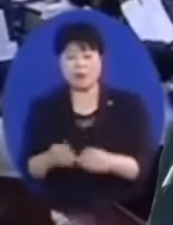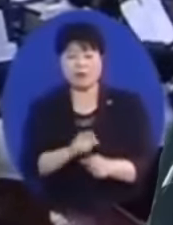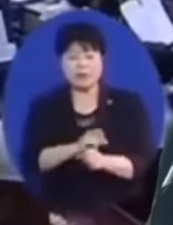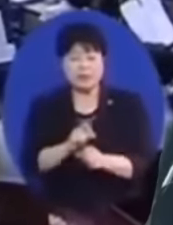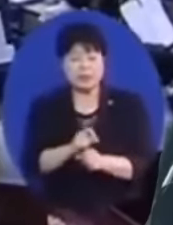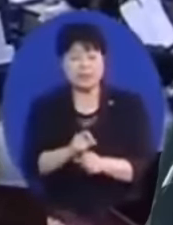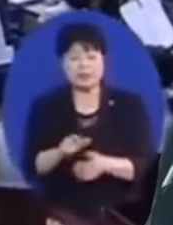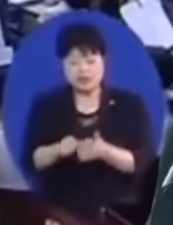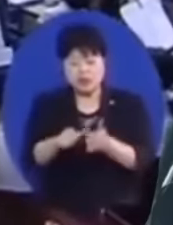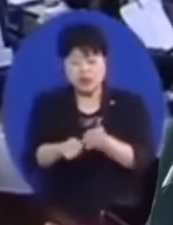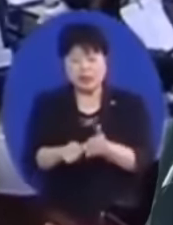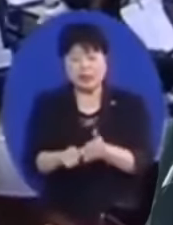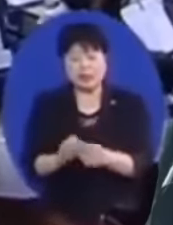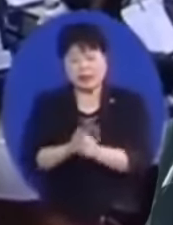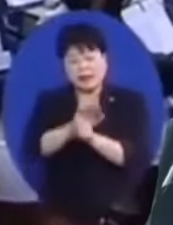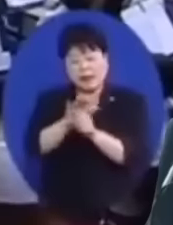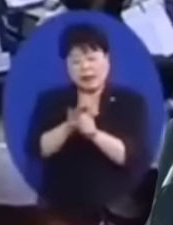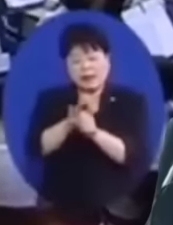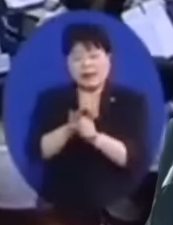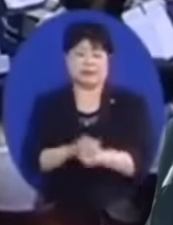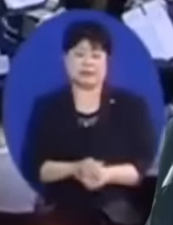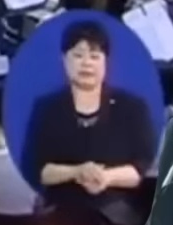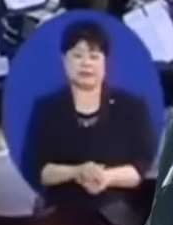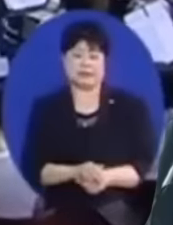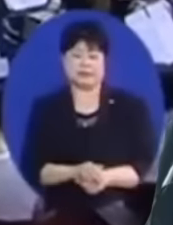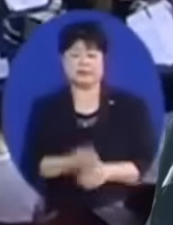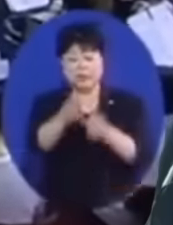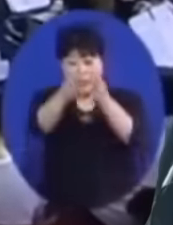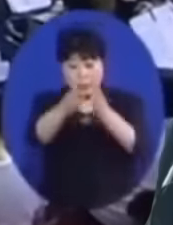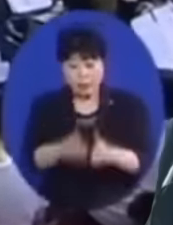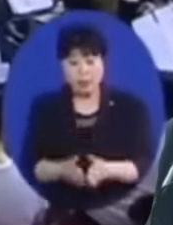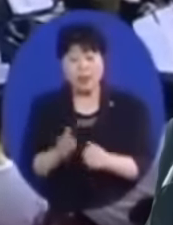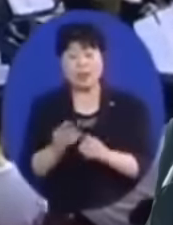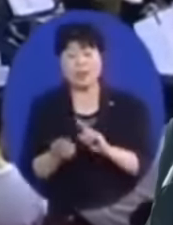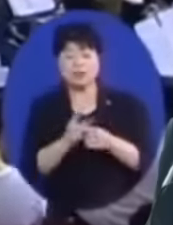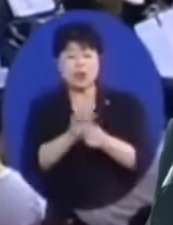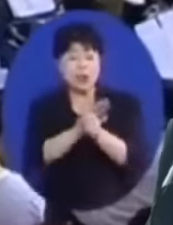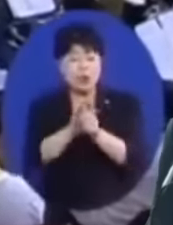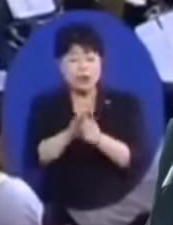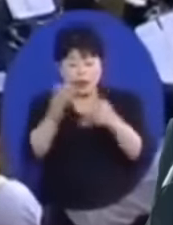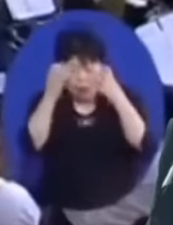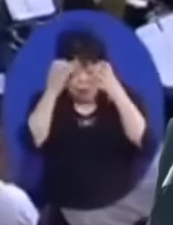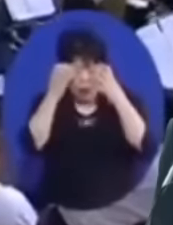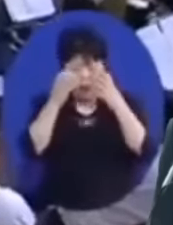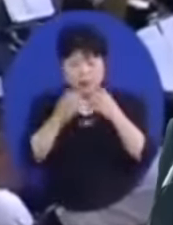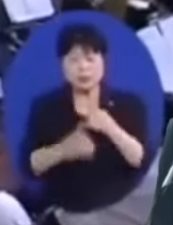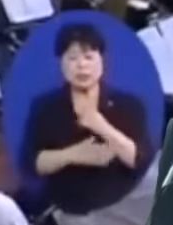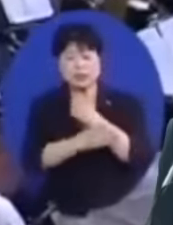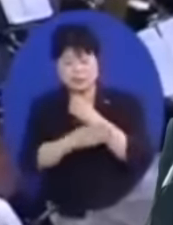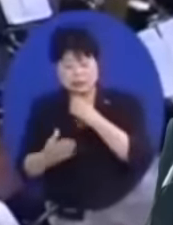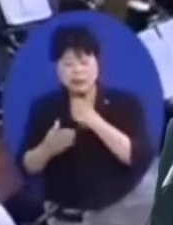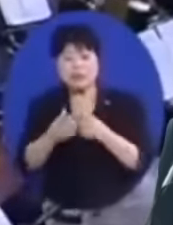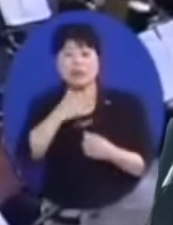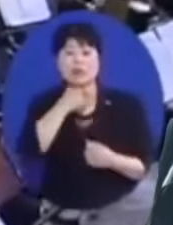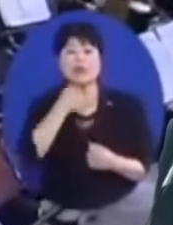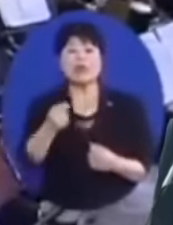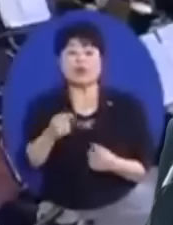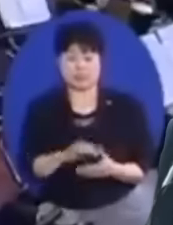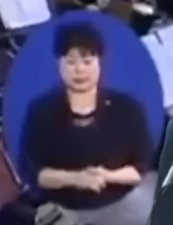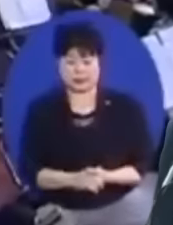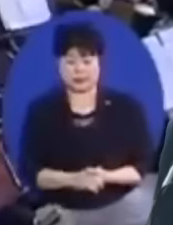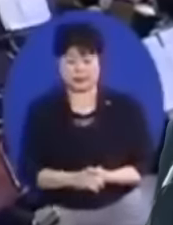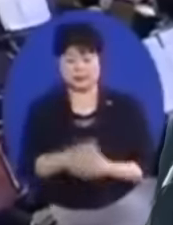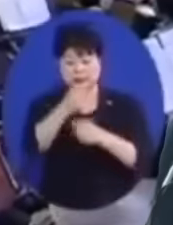특정 물건 등에 크게 애착을 느끼며 그러한 것들을 통해서 서로 위로하고 고통으로부터 자신을 지키기 위한 방어